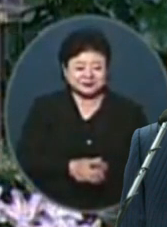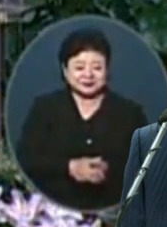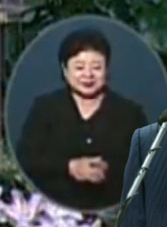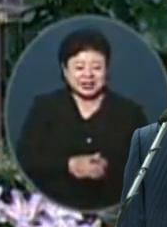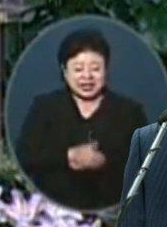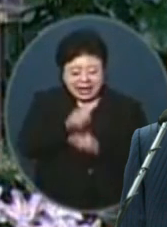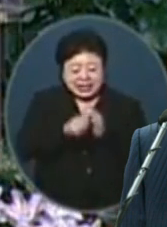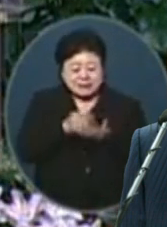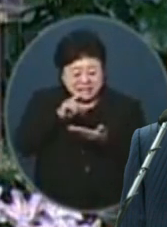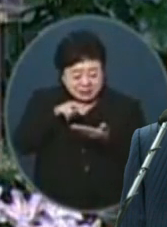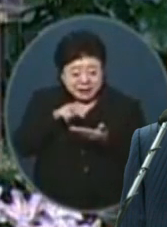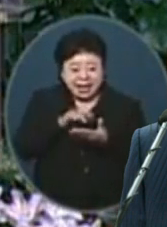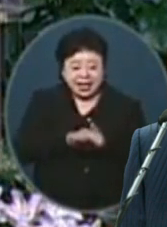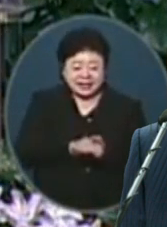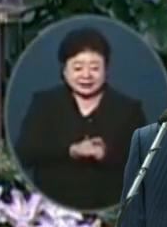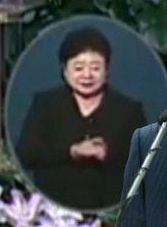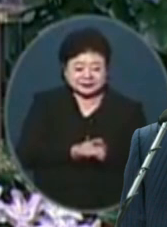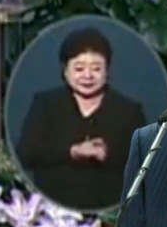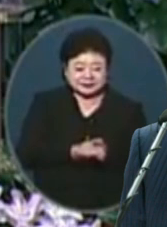성경에